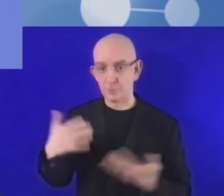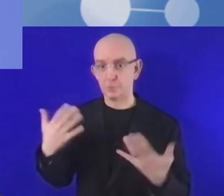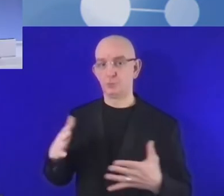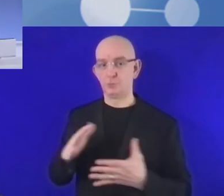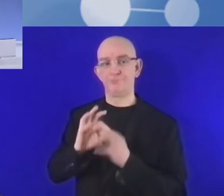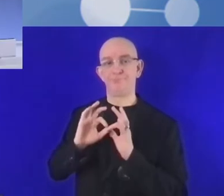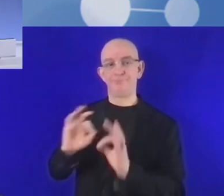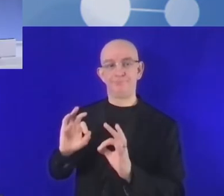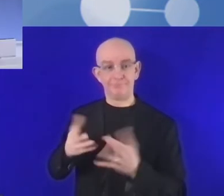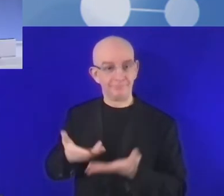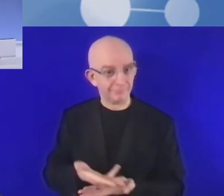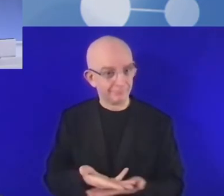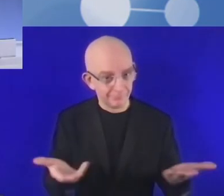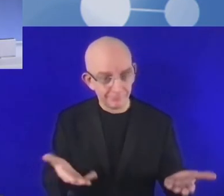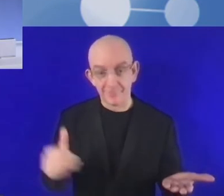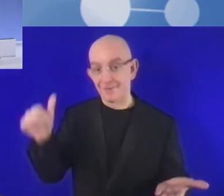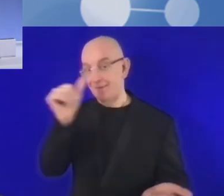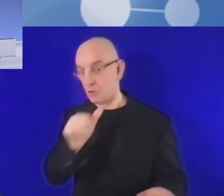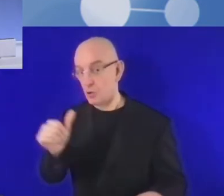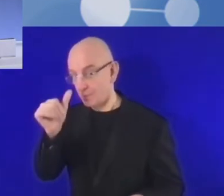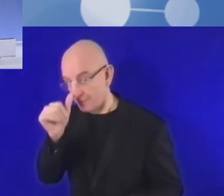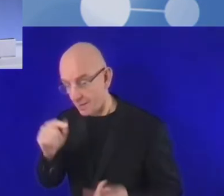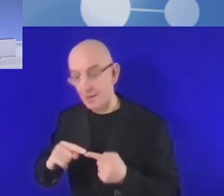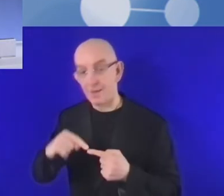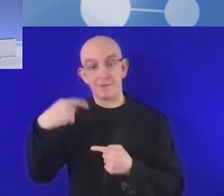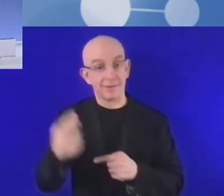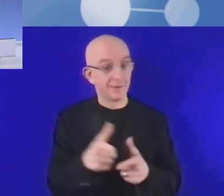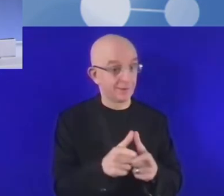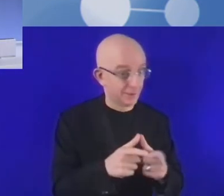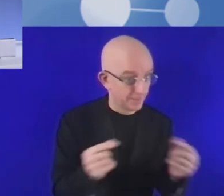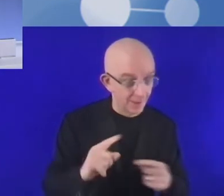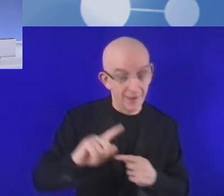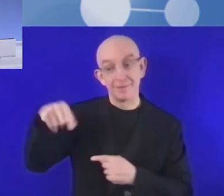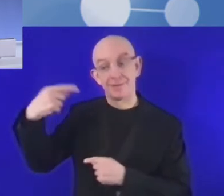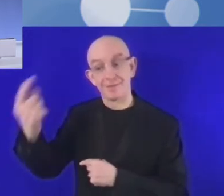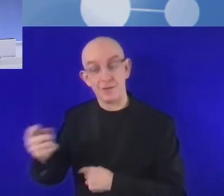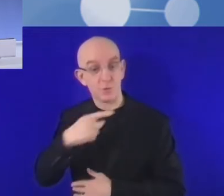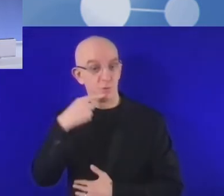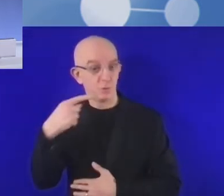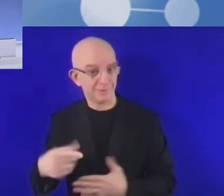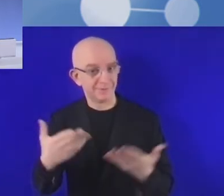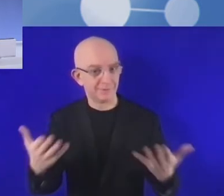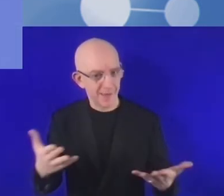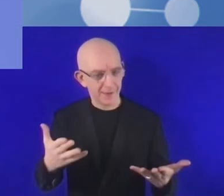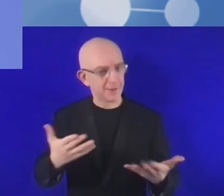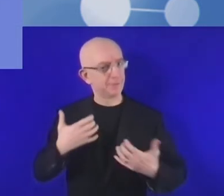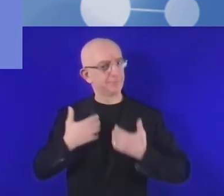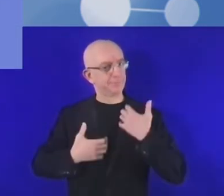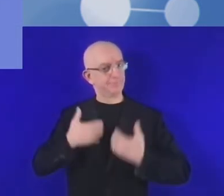开始是埃塞俄比亚，然后下一个国家还没有具体的确定。那么在2025年是